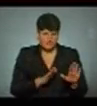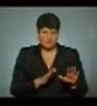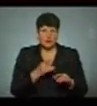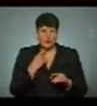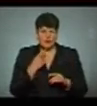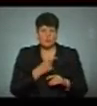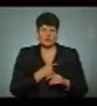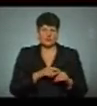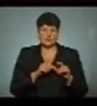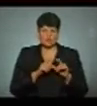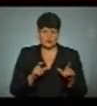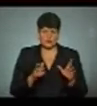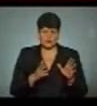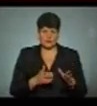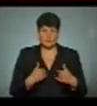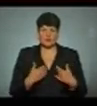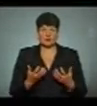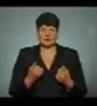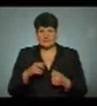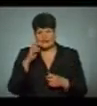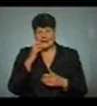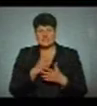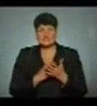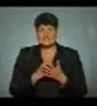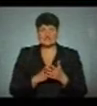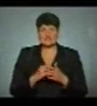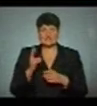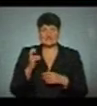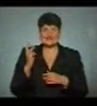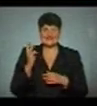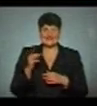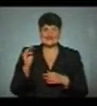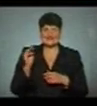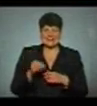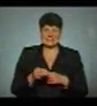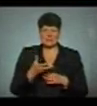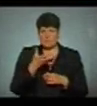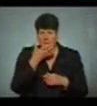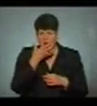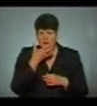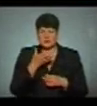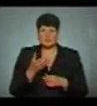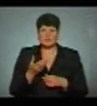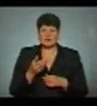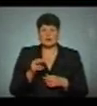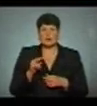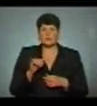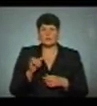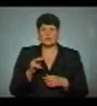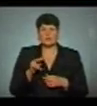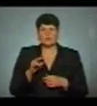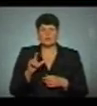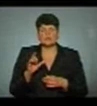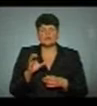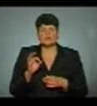про медустанови. Ми отримали з держрезерву 230 тисяч масок, пульсоксиметри,